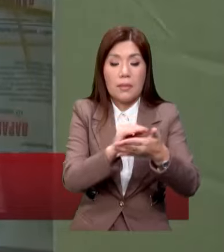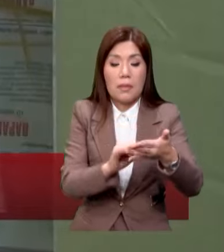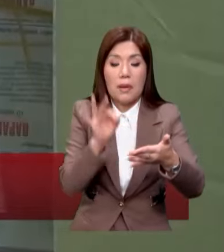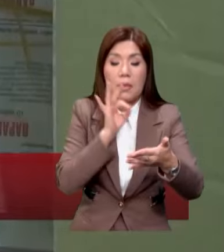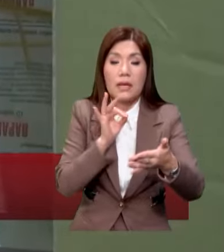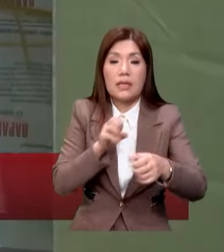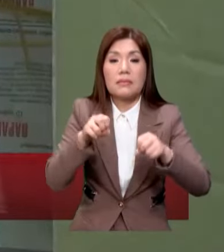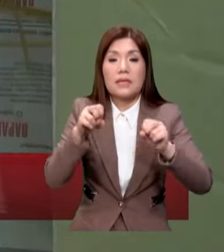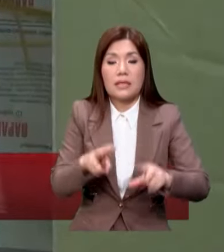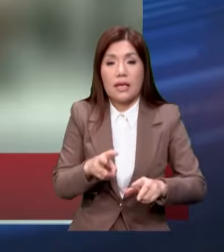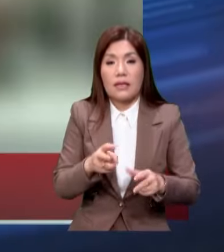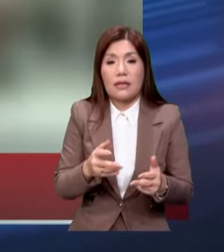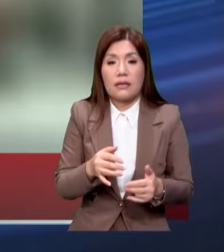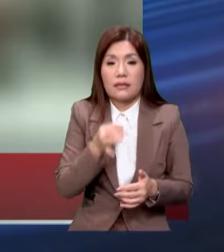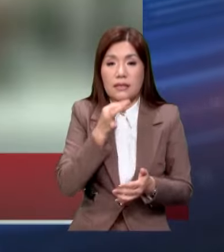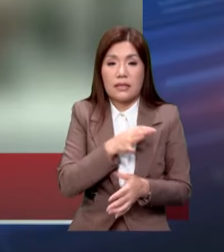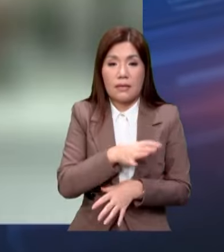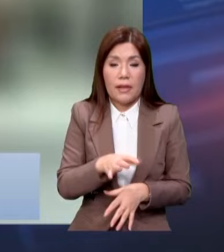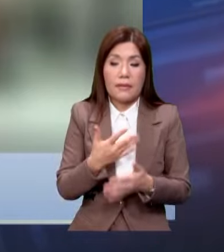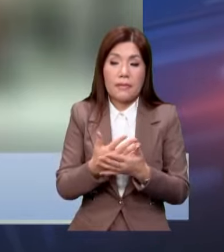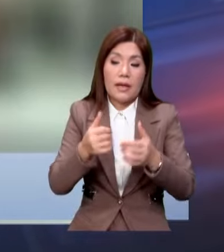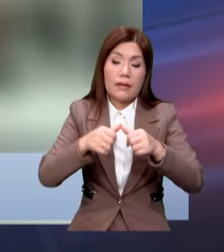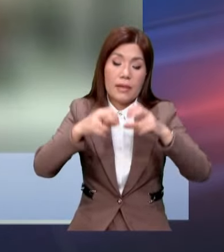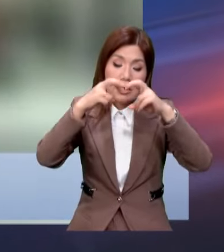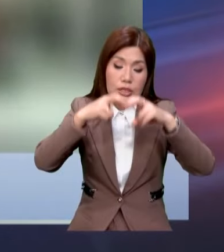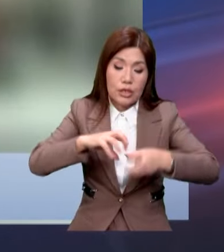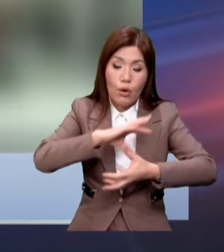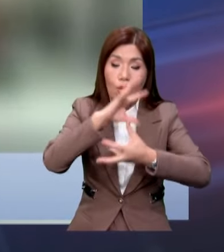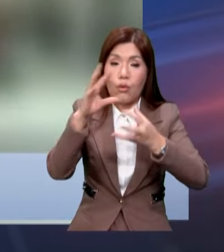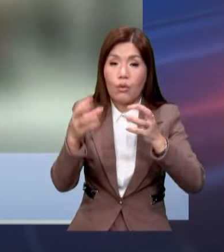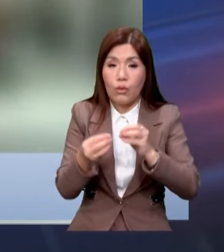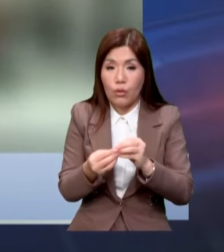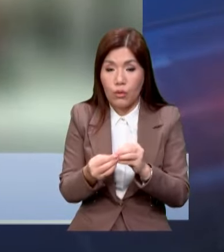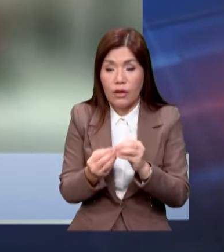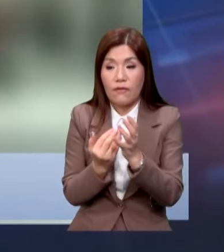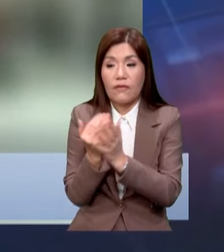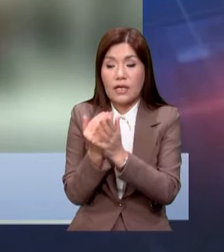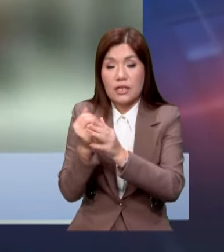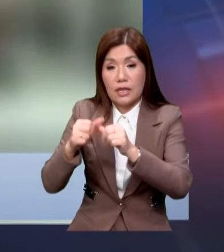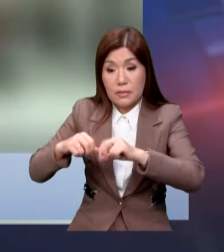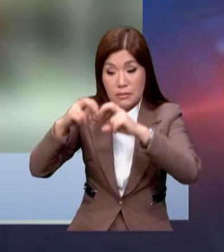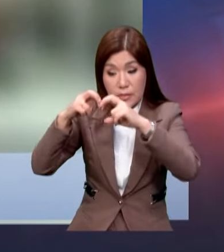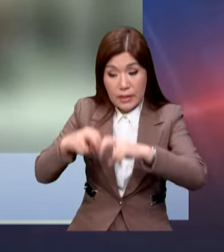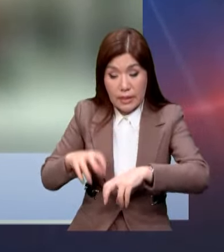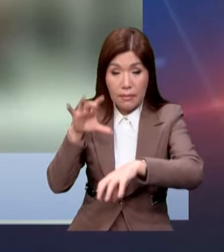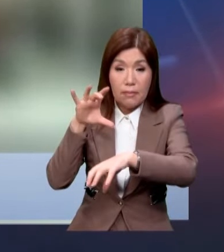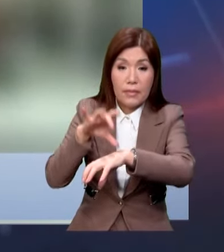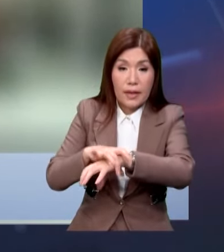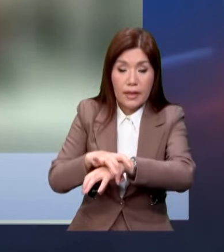лекарства, специалисты не стали. Согласно анализу, проведенному Высшей аудиторской палатой, были